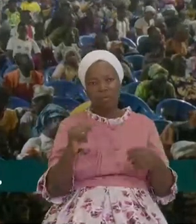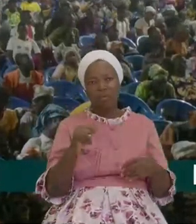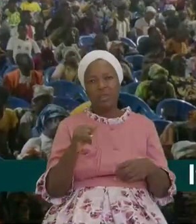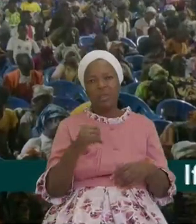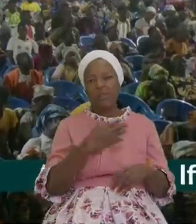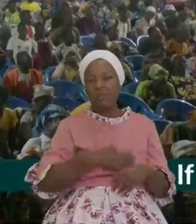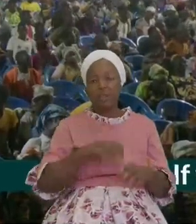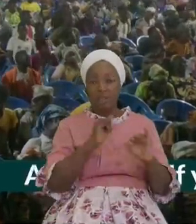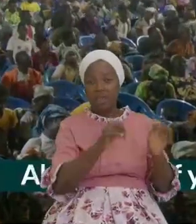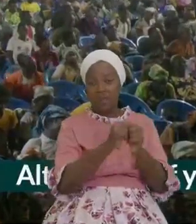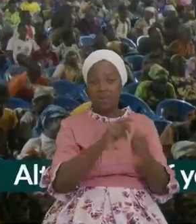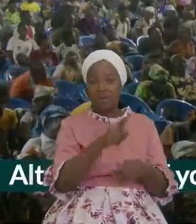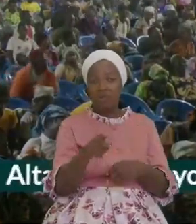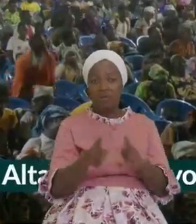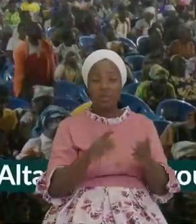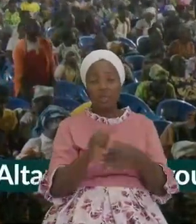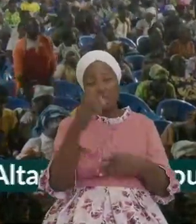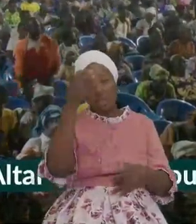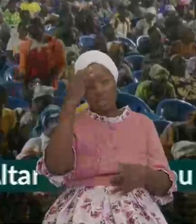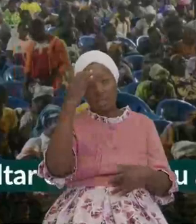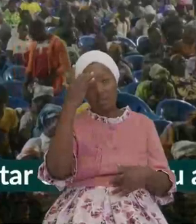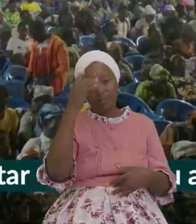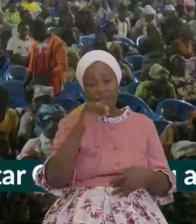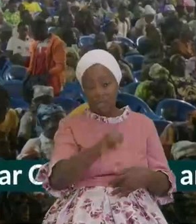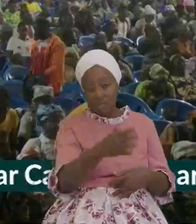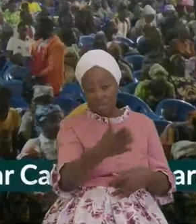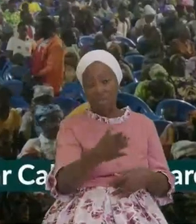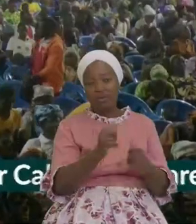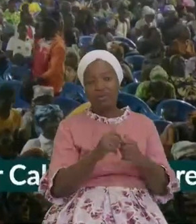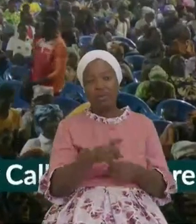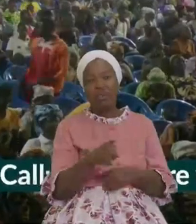le pasteur vient maintenant. Restez avec ceux qui sont malades.